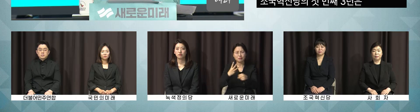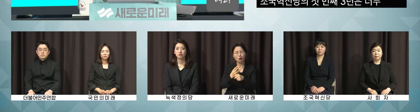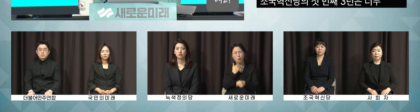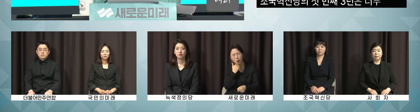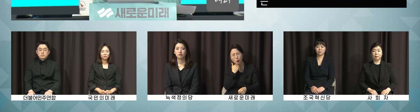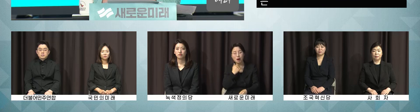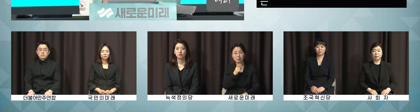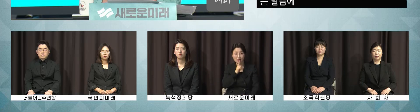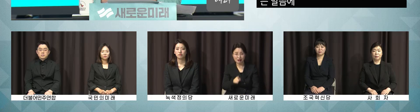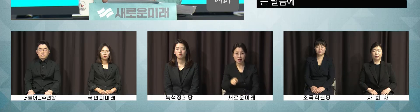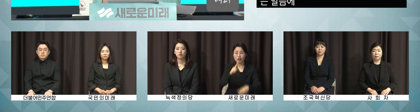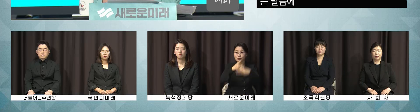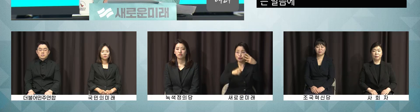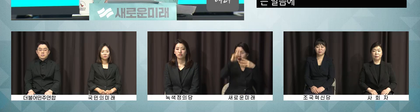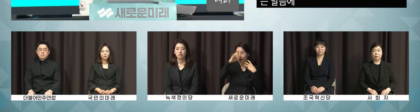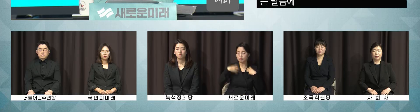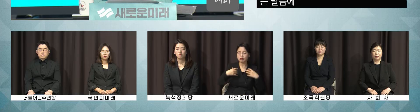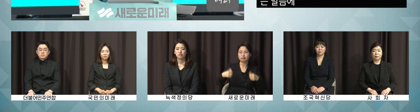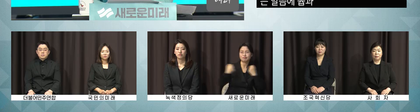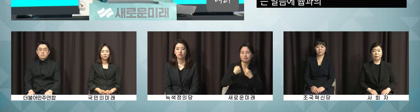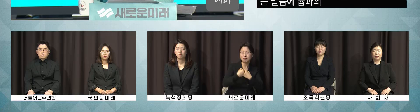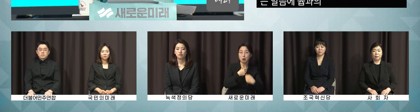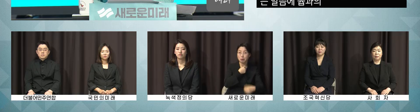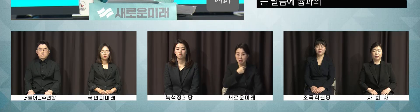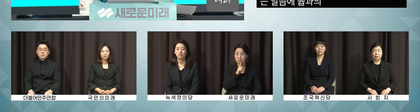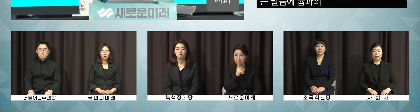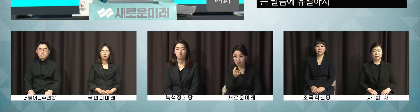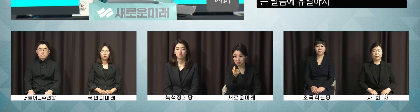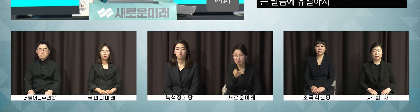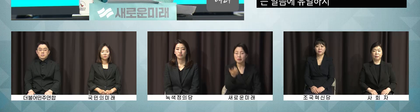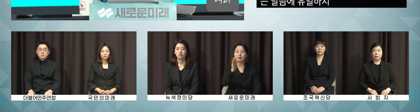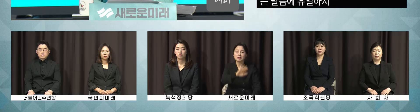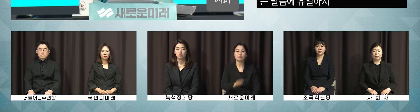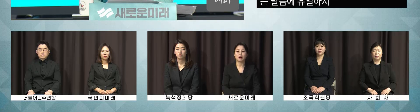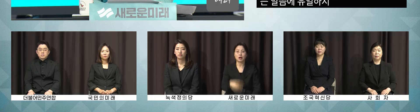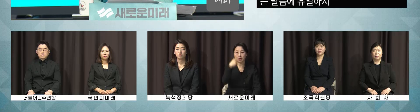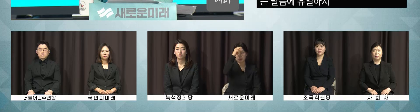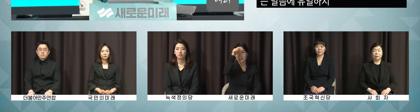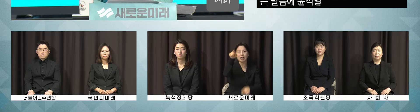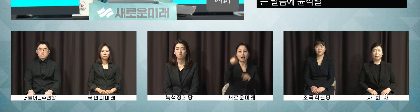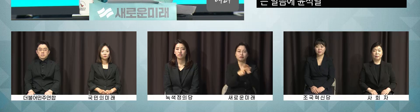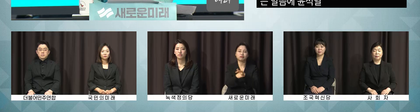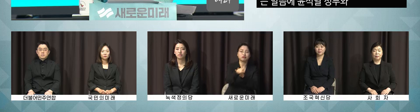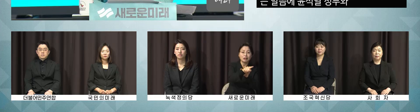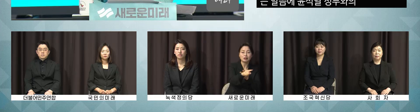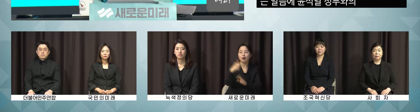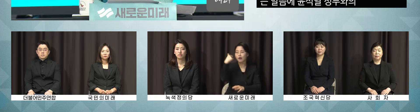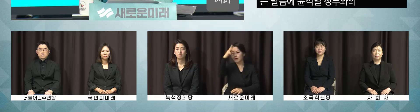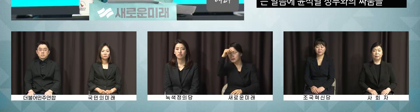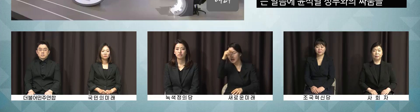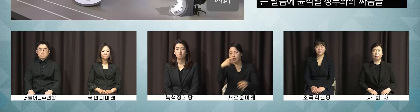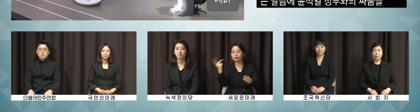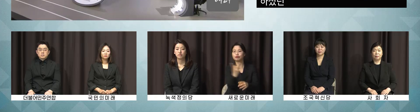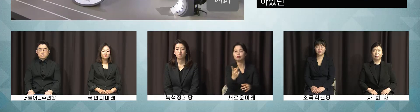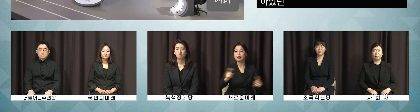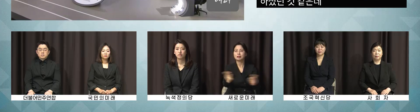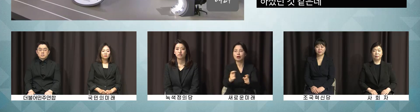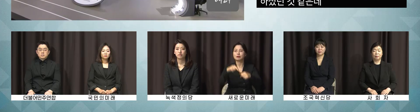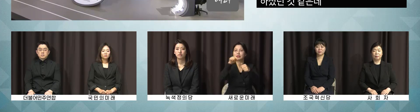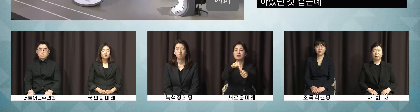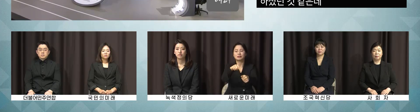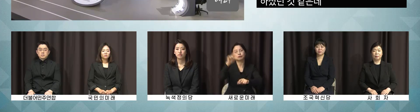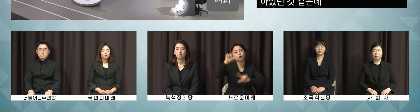말씀에 윤석열 정부와의 어떤 싸움을 말씀하셨던 것 같은데 결국은 검찰을 놨어요. 검찰과 싸우는 방식, 이것이 과연